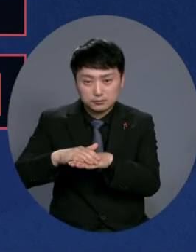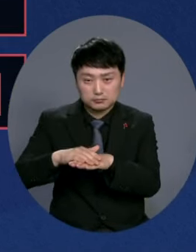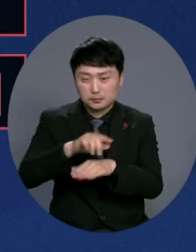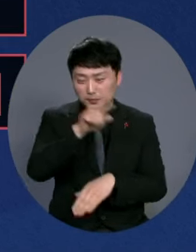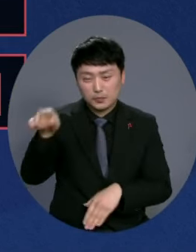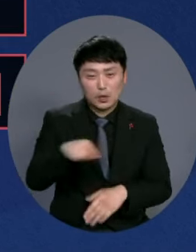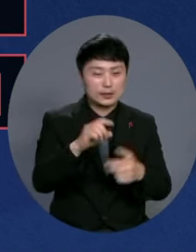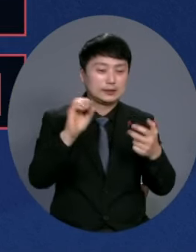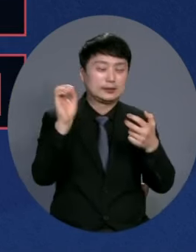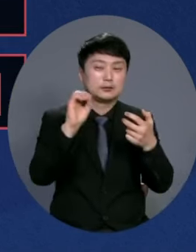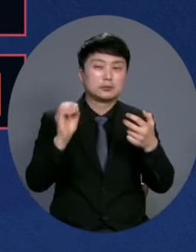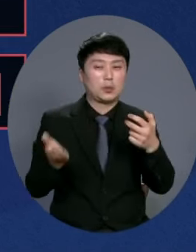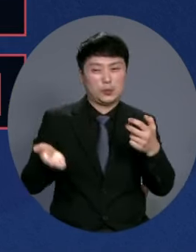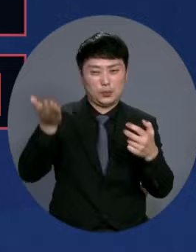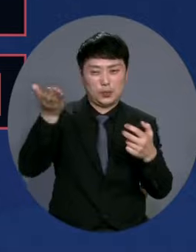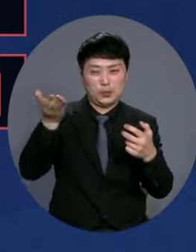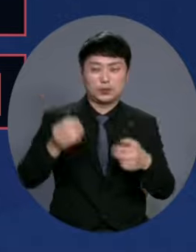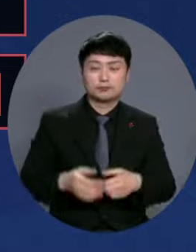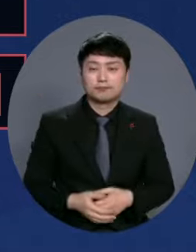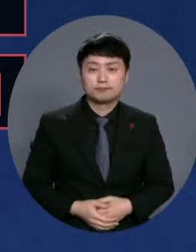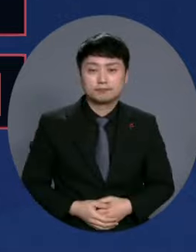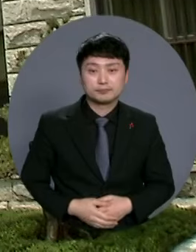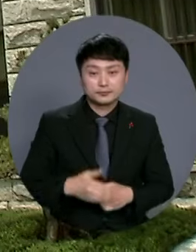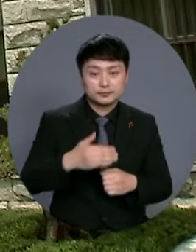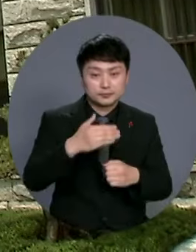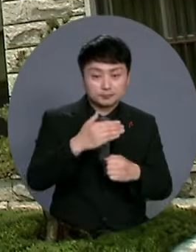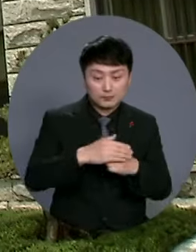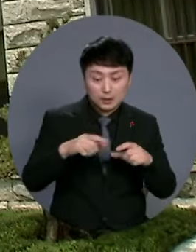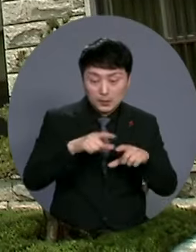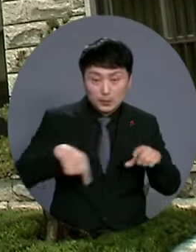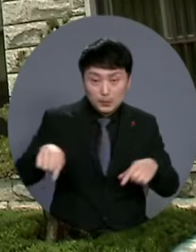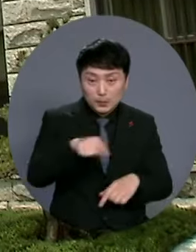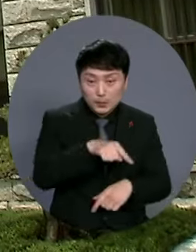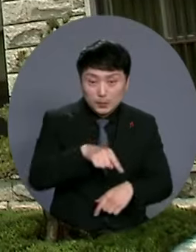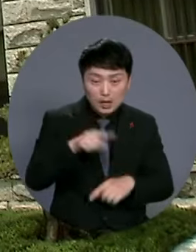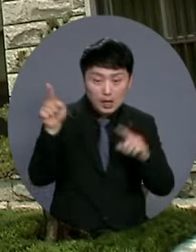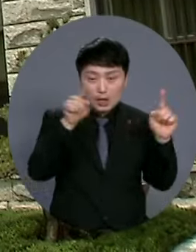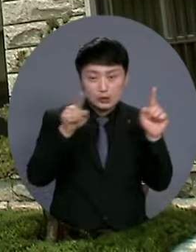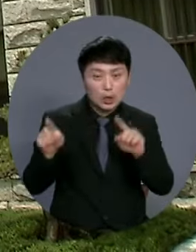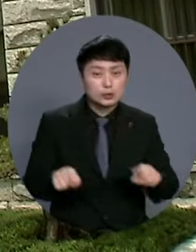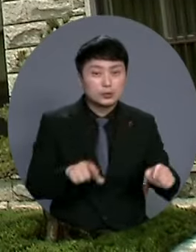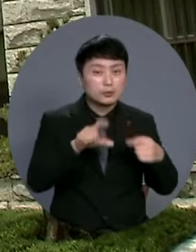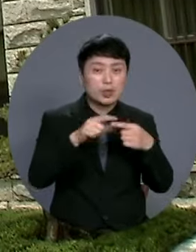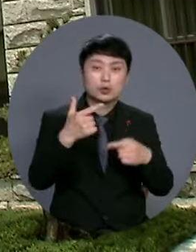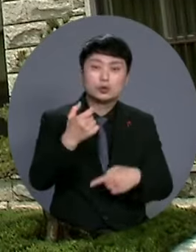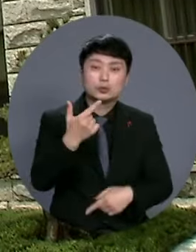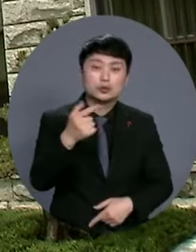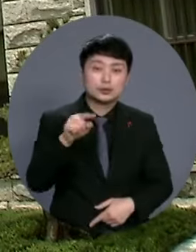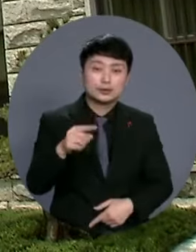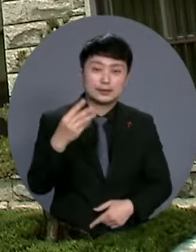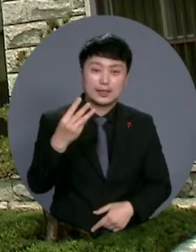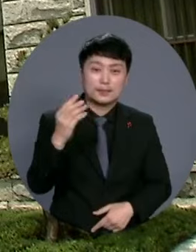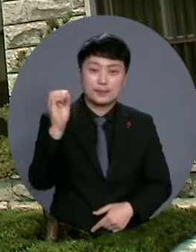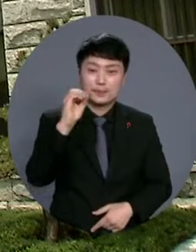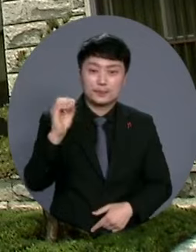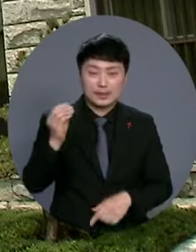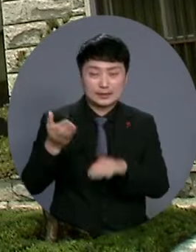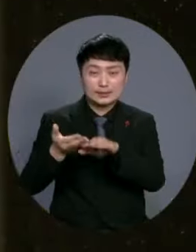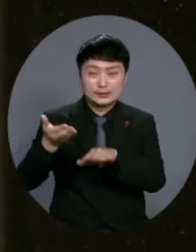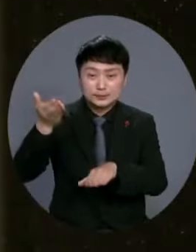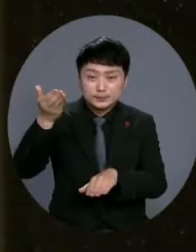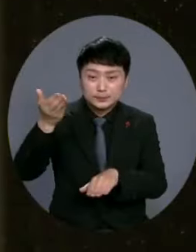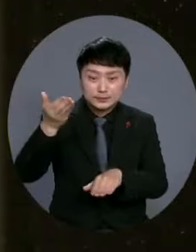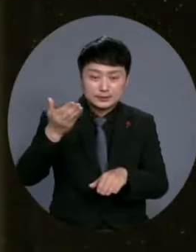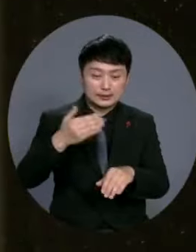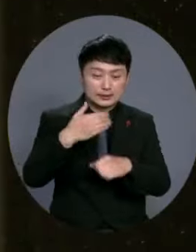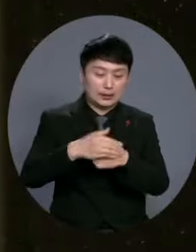넘으며 취업률이 높았습니다. 대구권 일반대 가운데 전국 평균 취업률 66.3%를 넘은 대학은